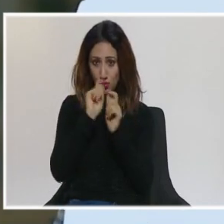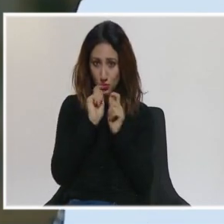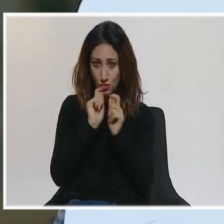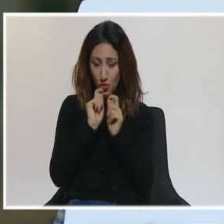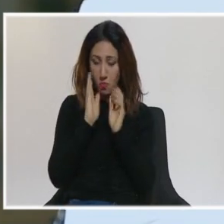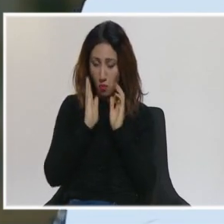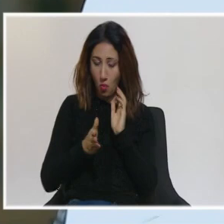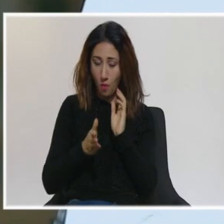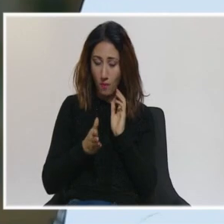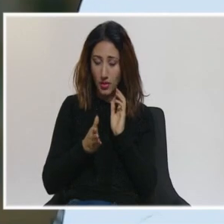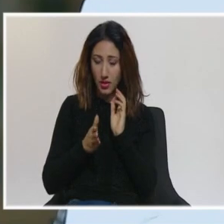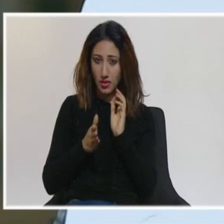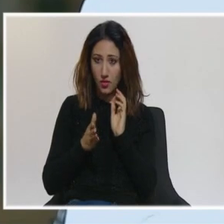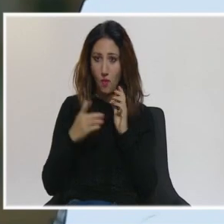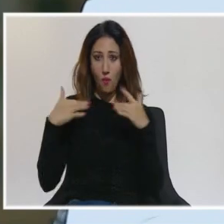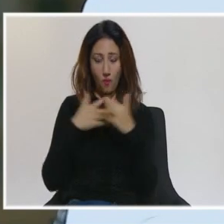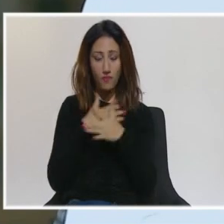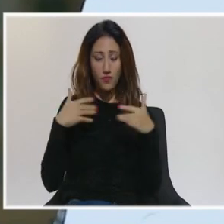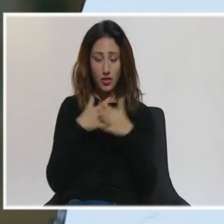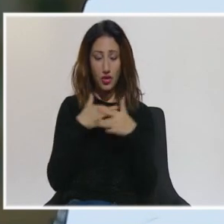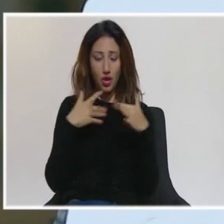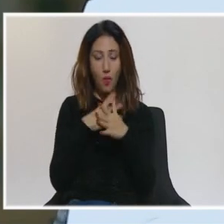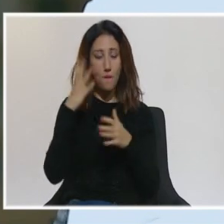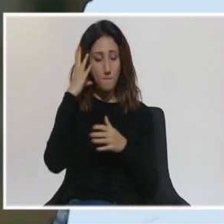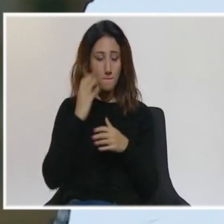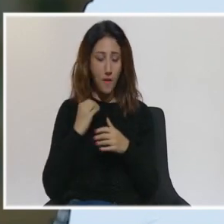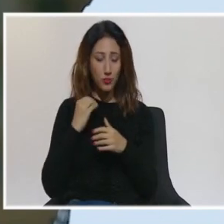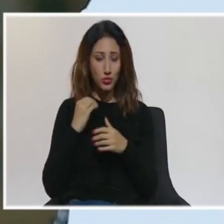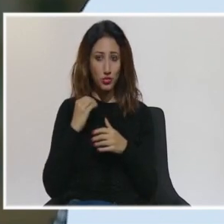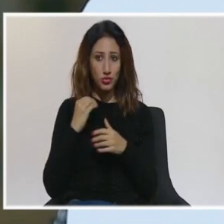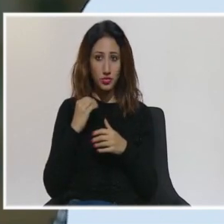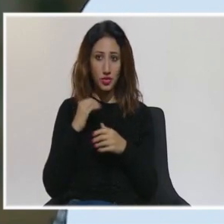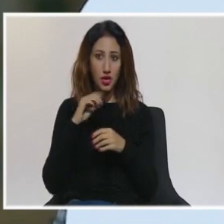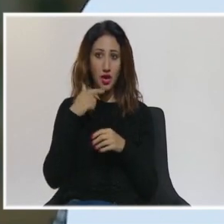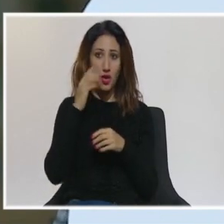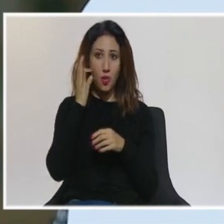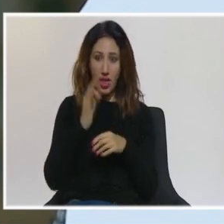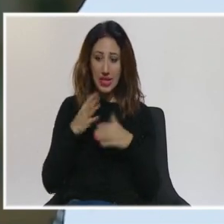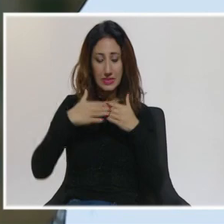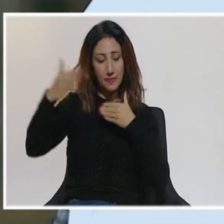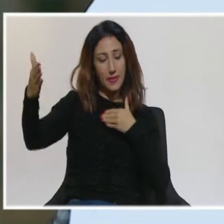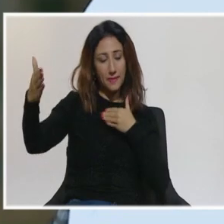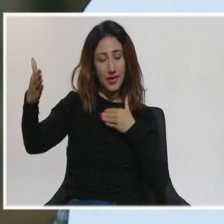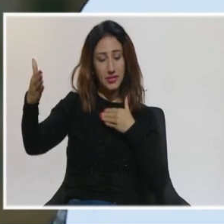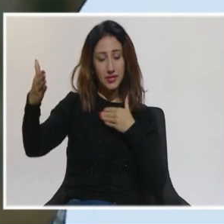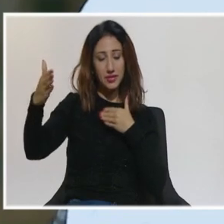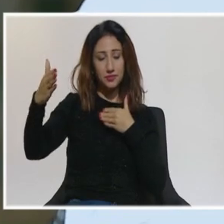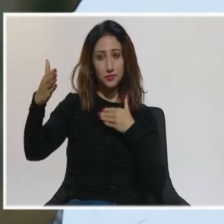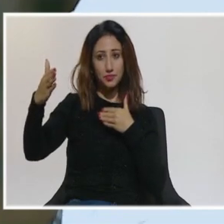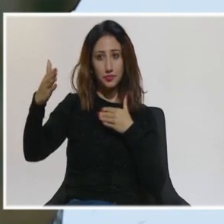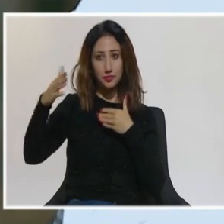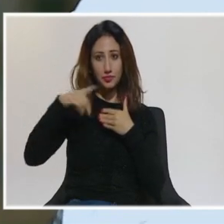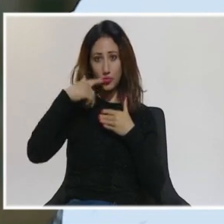ونرشده ونفرحه ونسعده، ولا احنا لازم نبعده، ولا